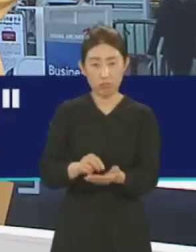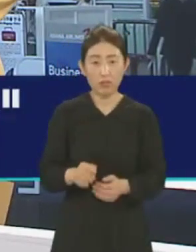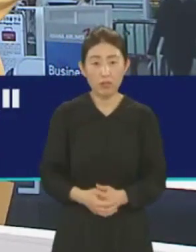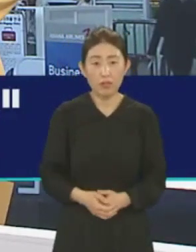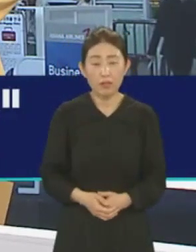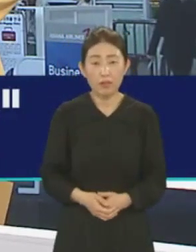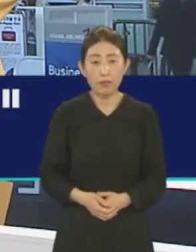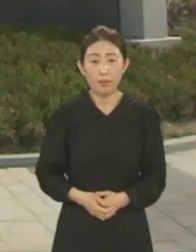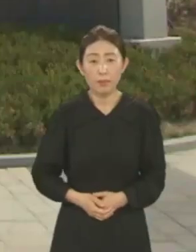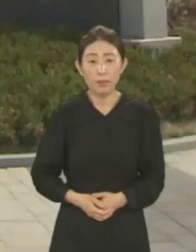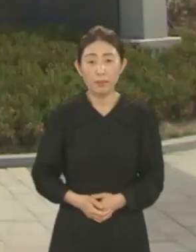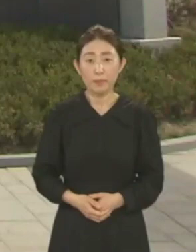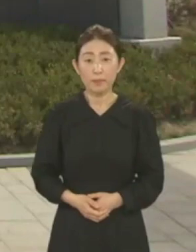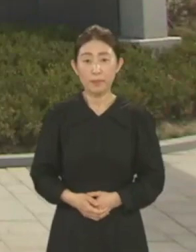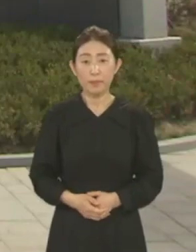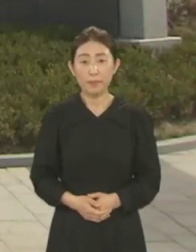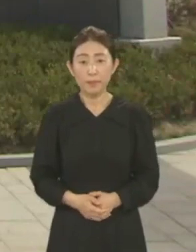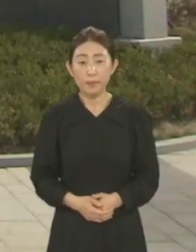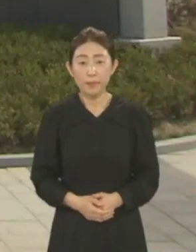기자입니다